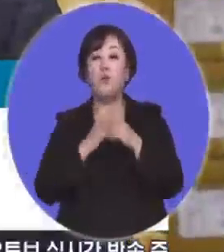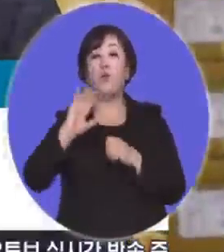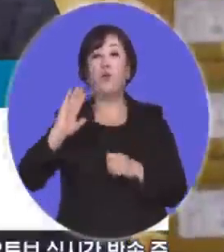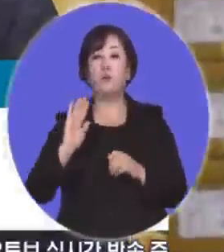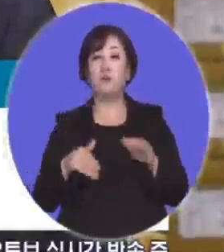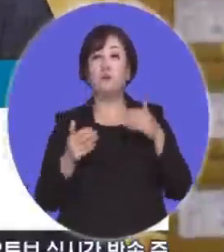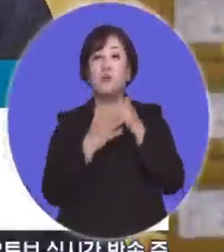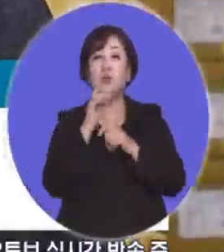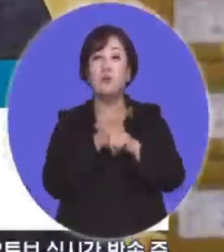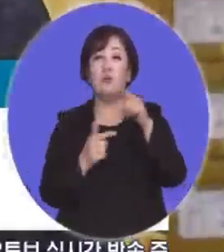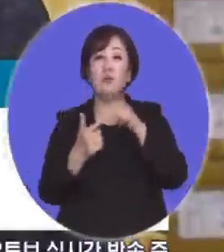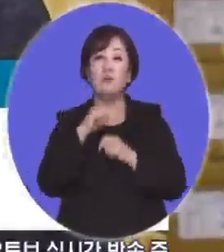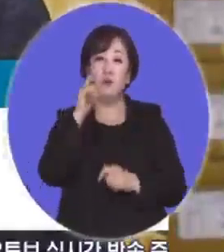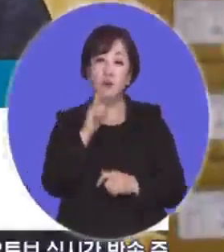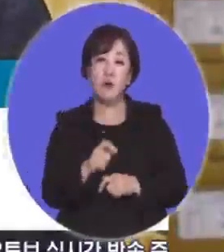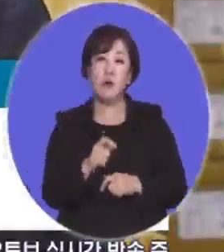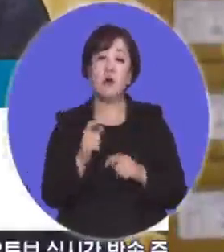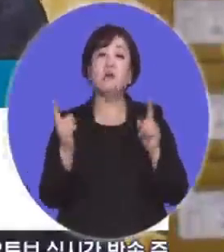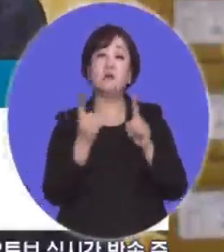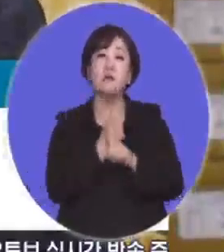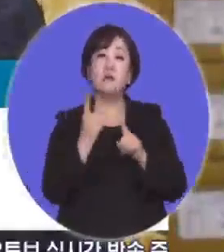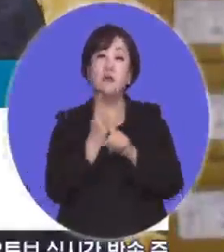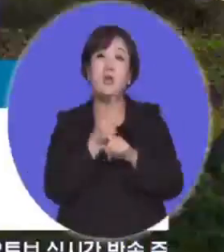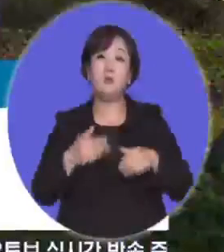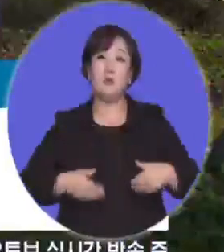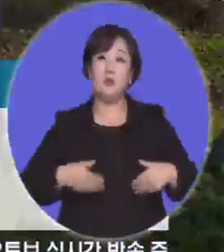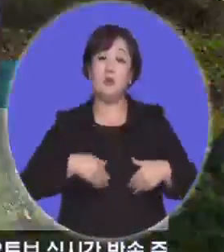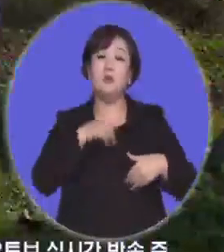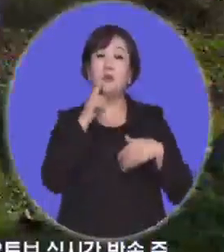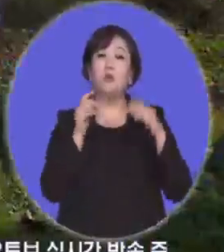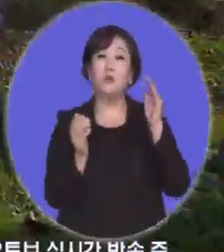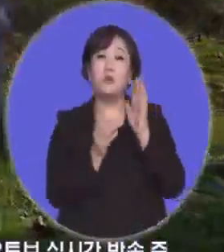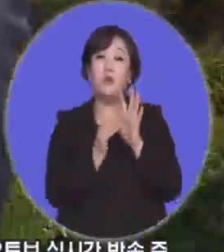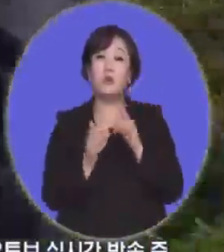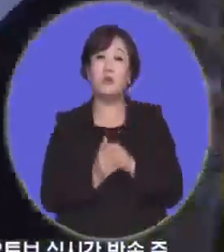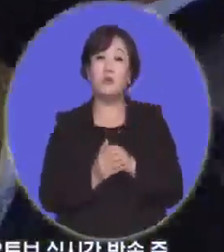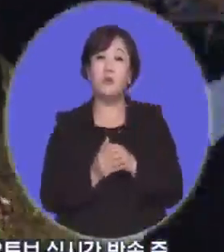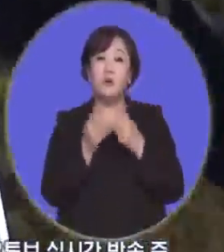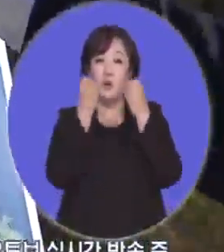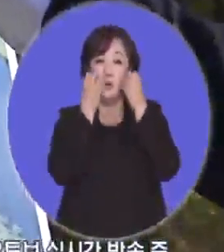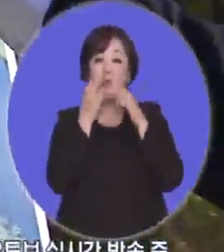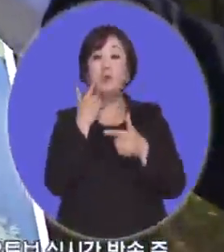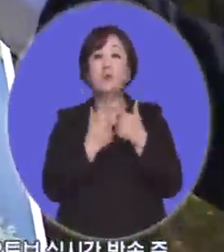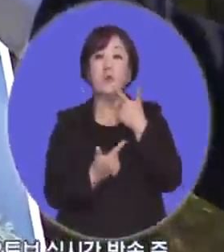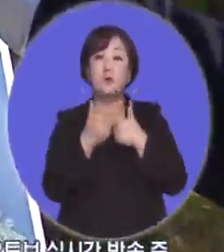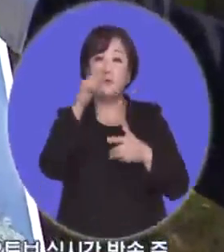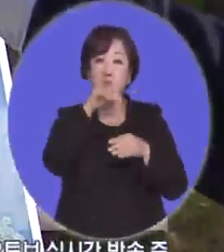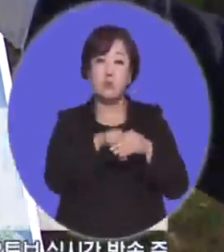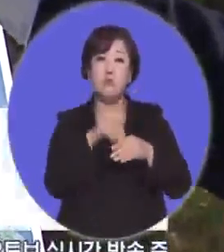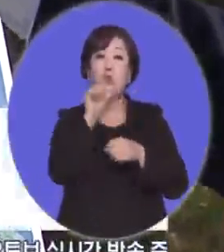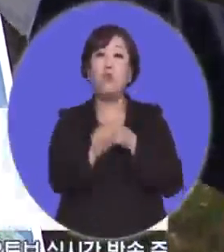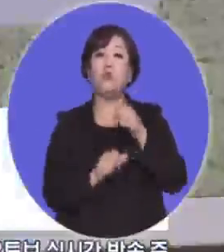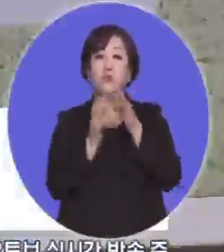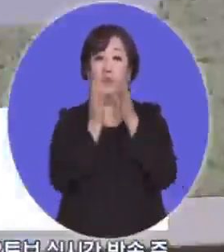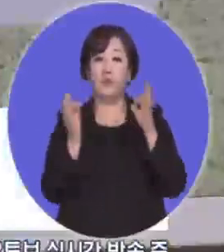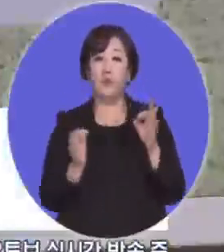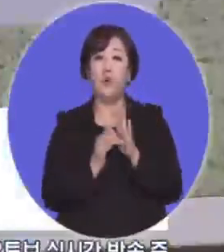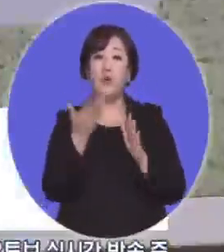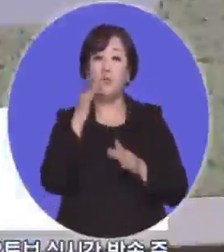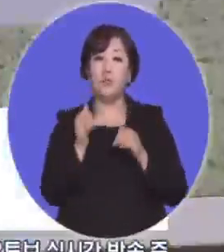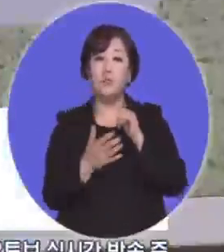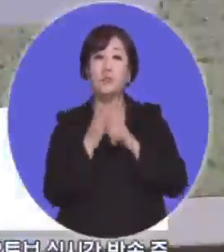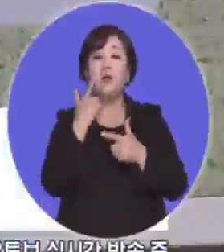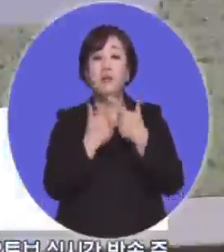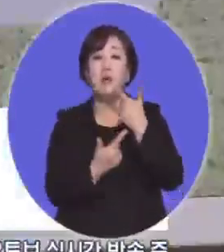강한 품종으로 전환할 필요가 있다고 봅니다. 나무를 새로 심으면 첫 수확까지 5년이 걸리지만